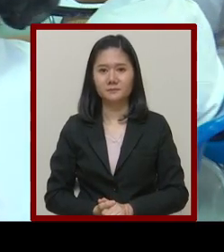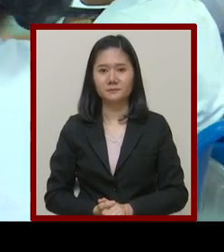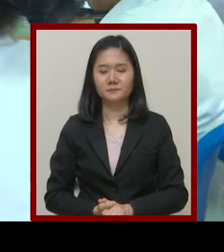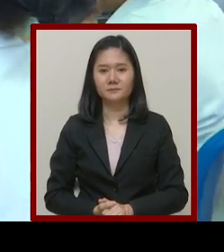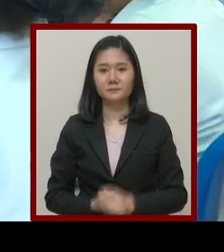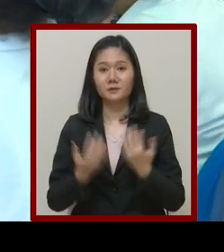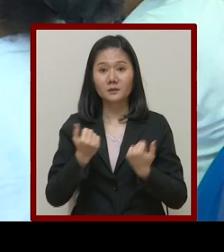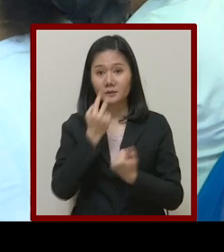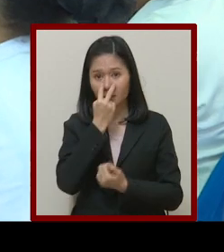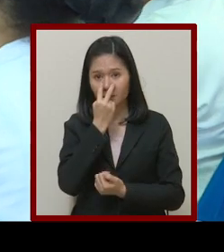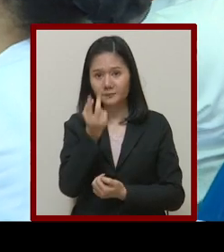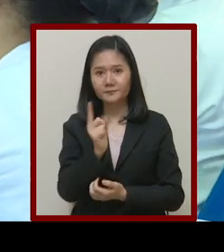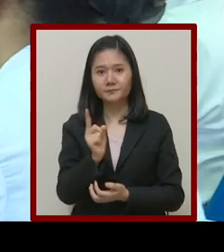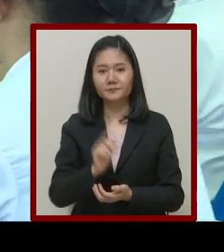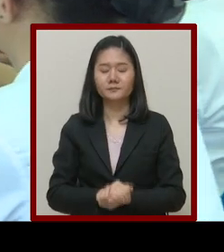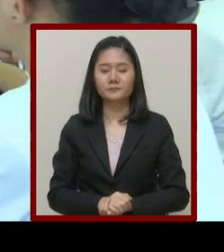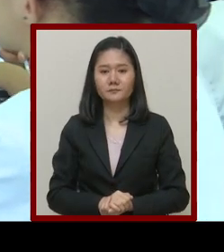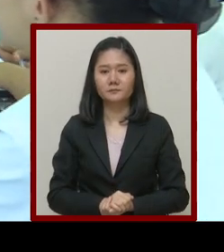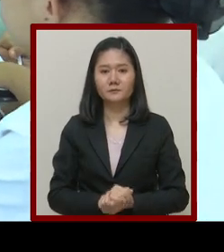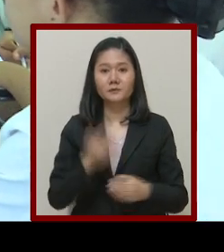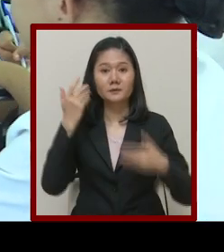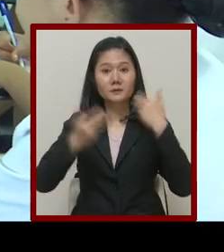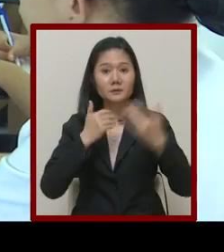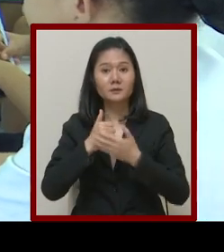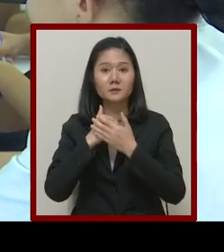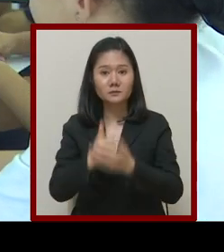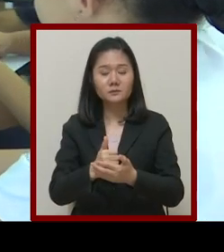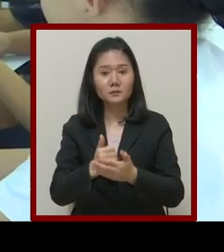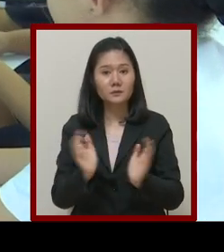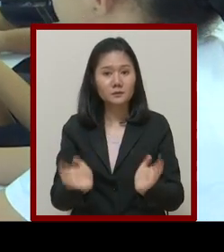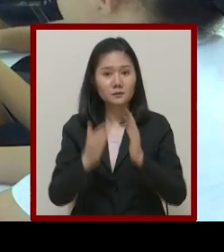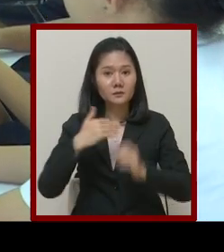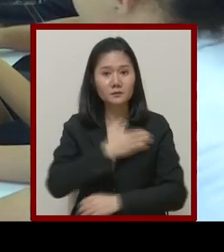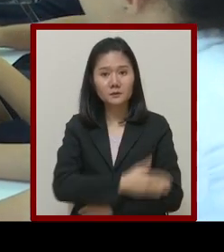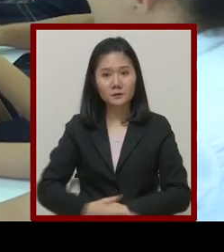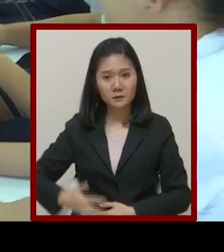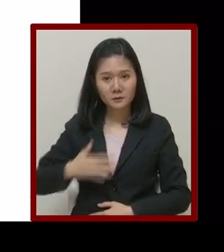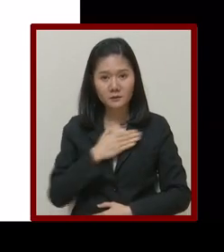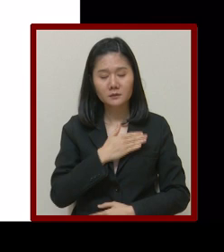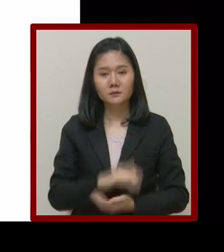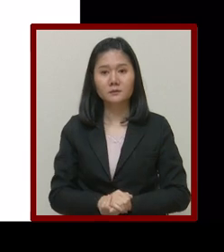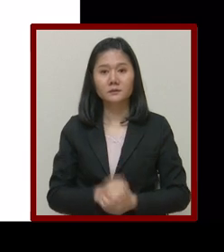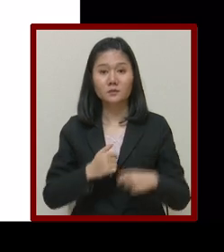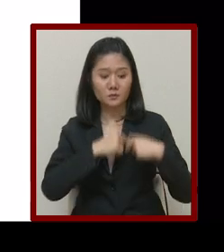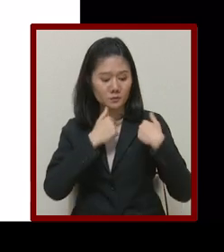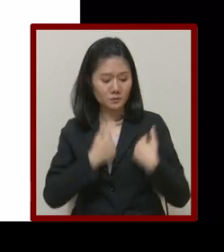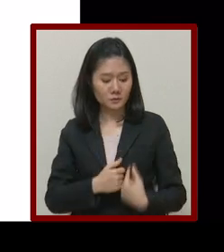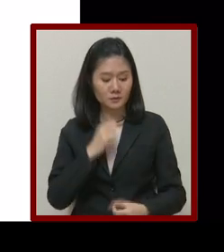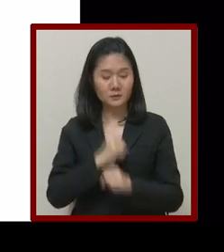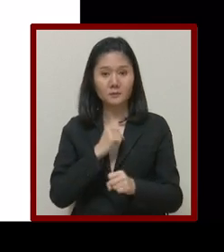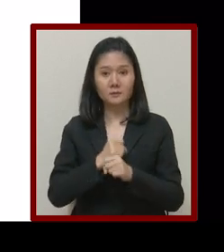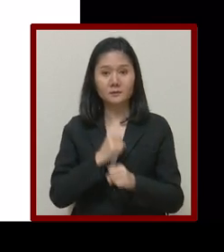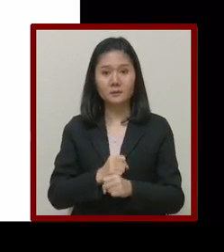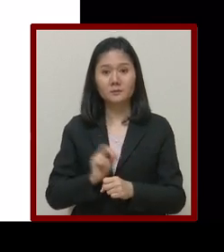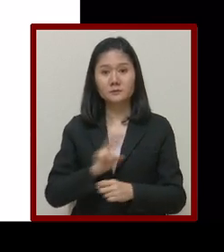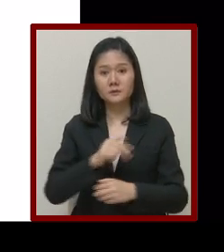ทีนี้มาดูนะคะในกิจกรรมที่ช่วยเสริมสร้างสุขภาพกายแล้วก็สุขภาพจิตที่สามารถนำกลับไปประยุ